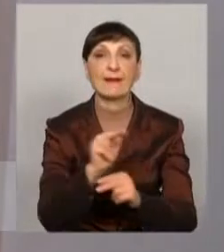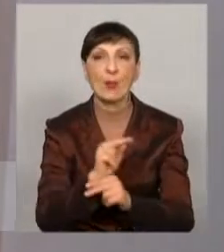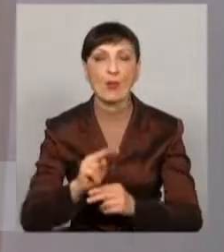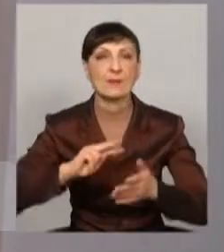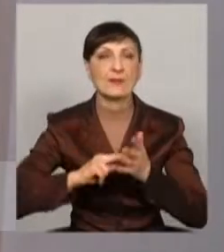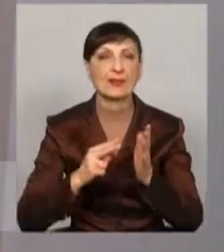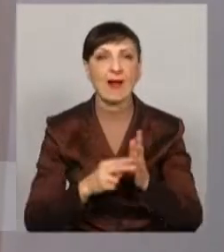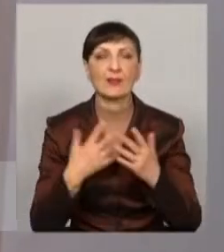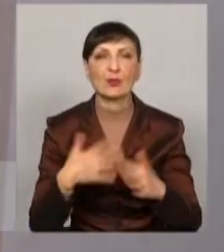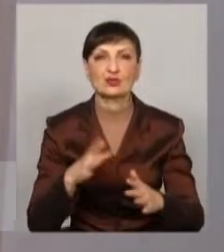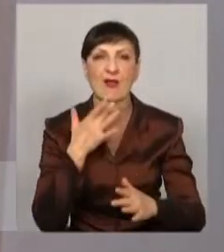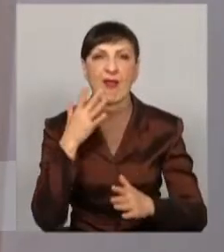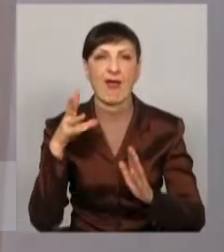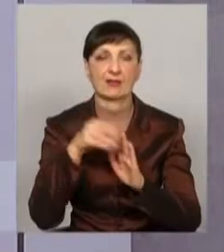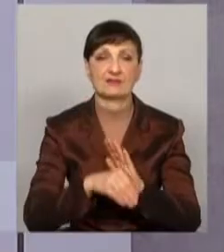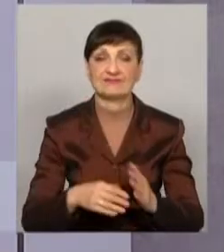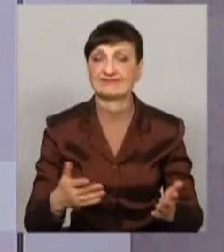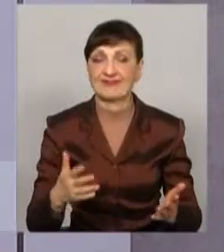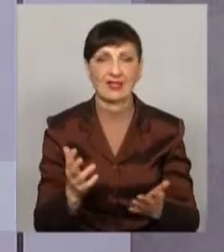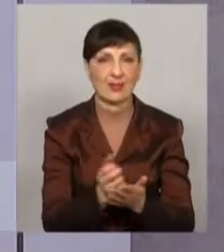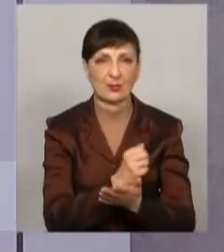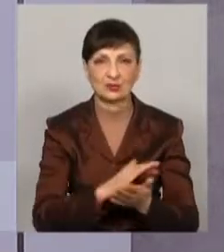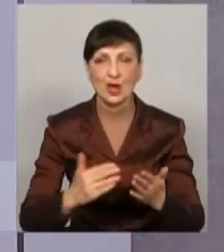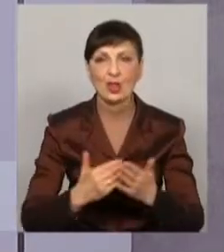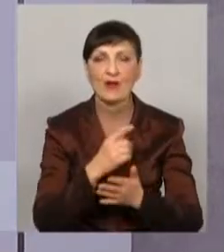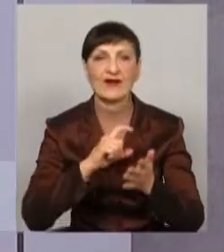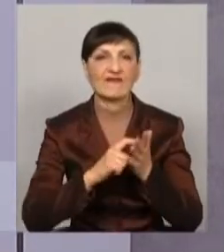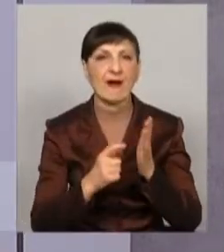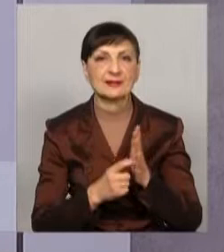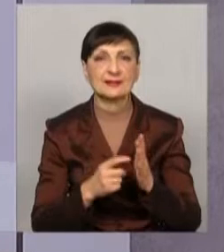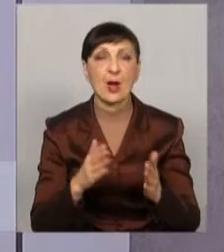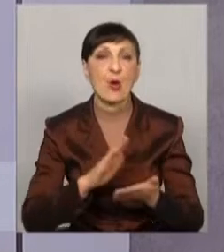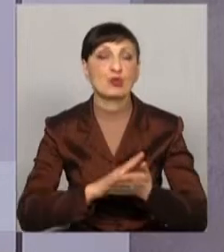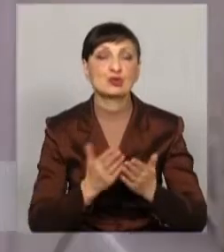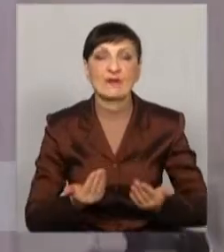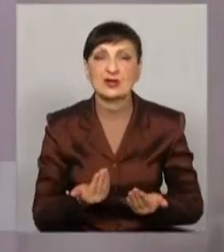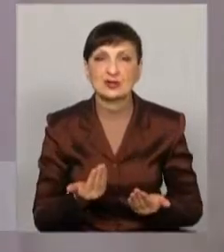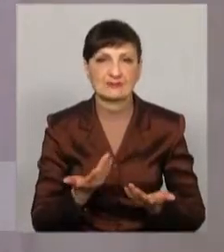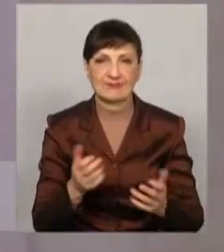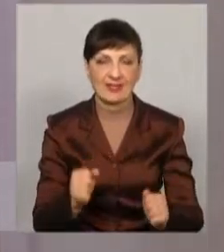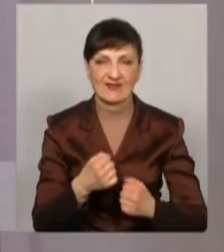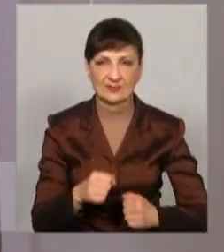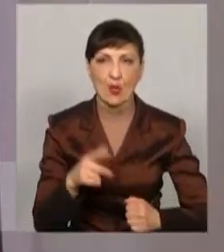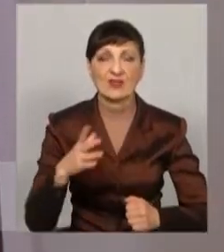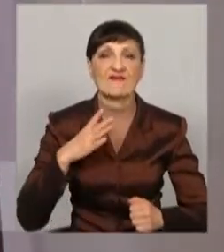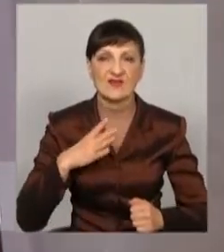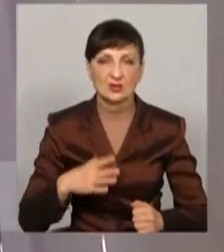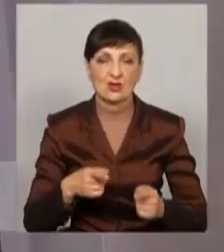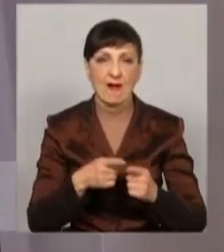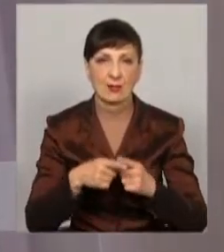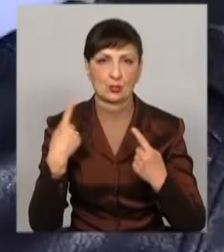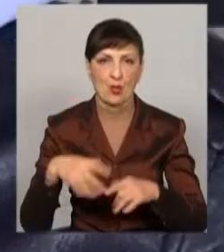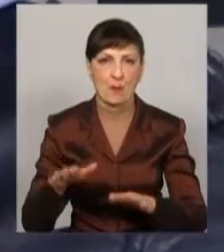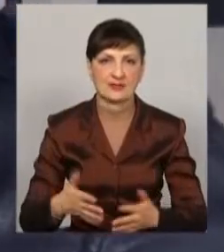рассчитывал заселиться уже летом. Но не тут-то было. В новых апартаментах никаких условий, сетует Валерий. Теперь он вынужден снимать